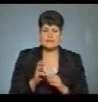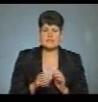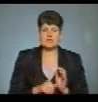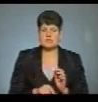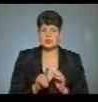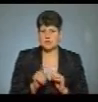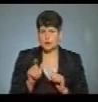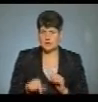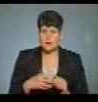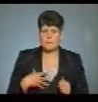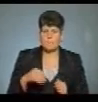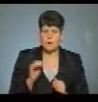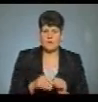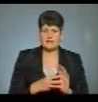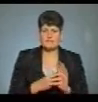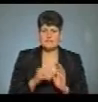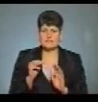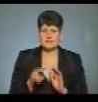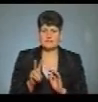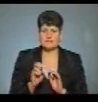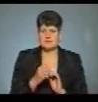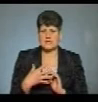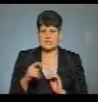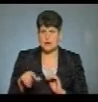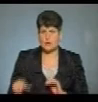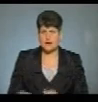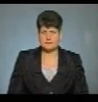361 людина, померли 8 215 людей.